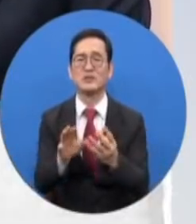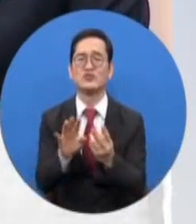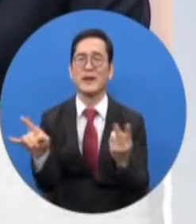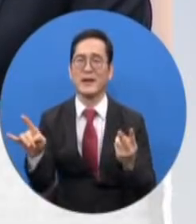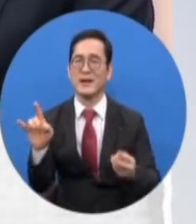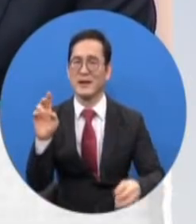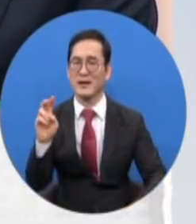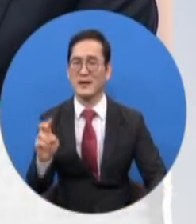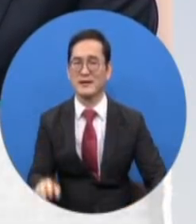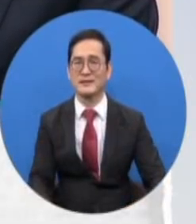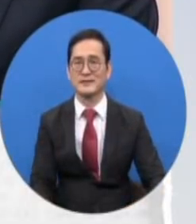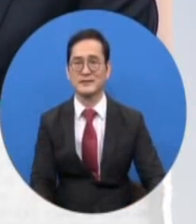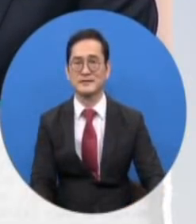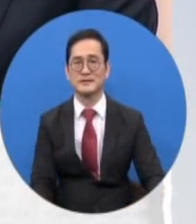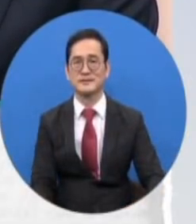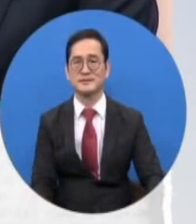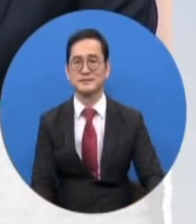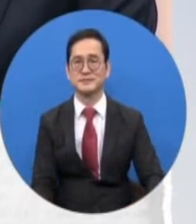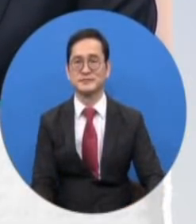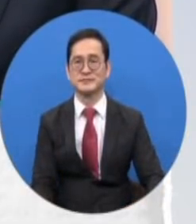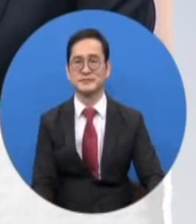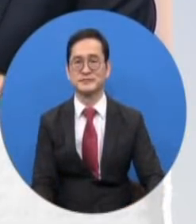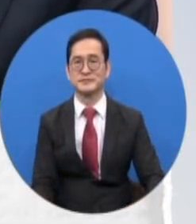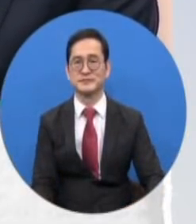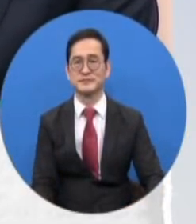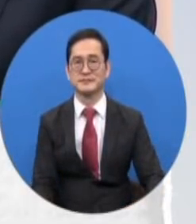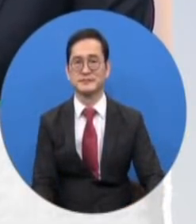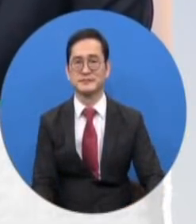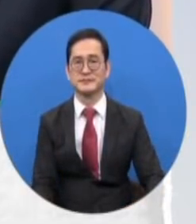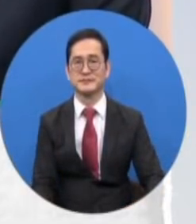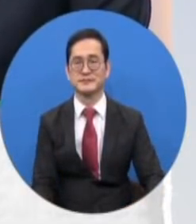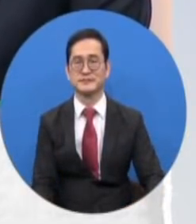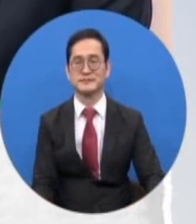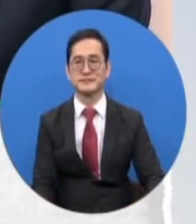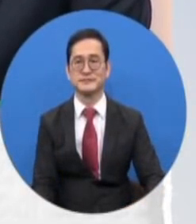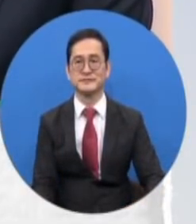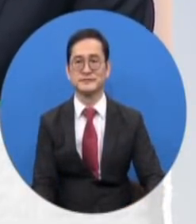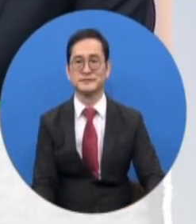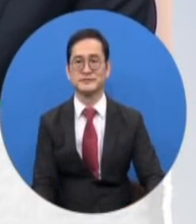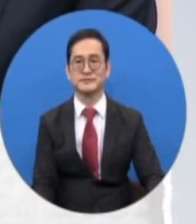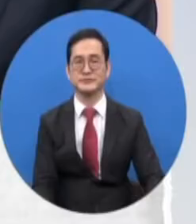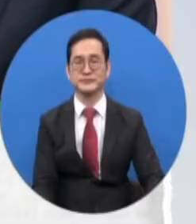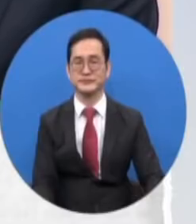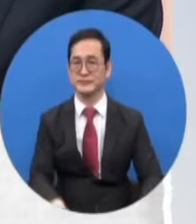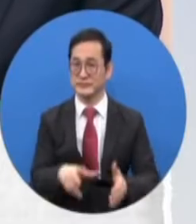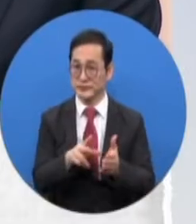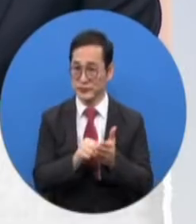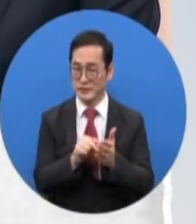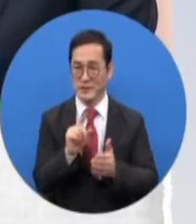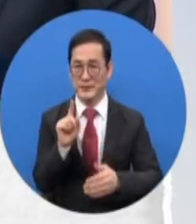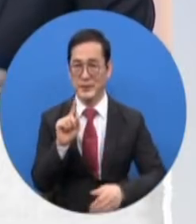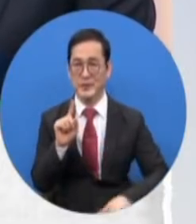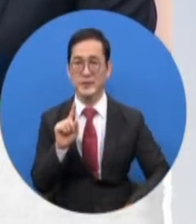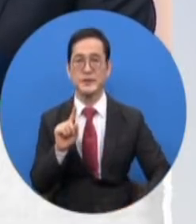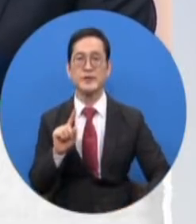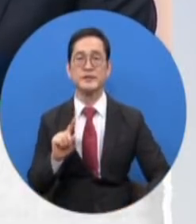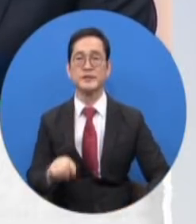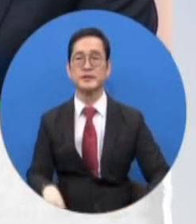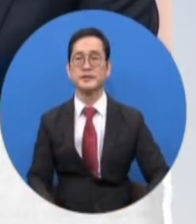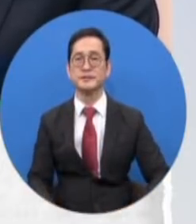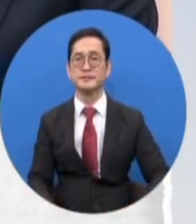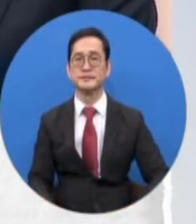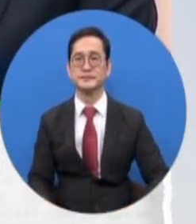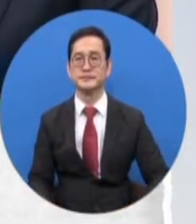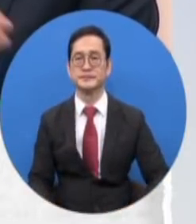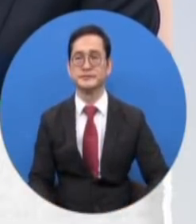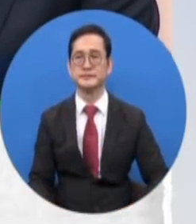어려운 숫자죠. 그래서 62만 명이라는 이제 엄청난 숫자가 폭증한 건데 제일 문제는 이건 거죠. 지금 아까 앞서 말한 것처럼 방역